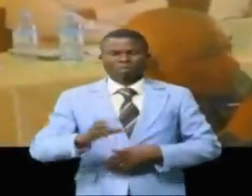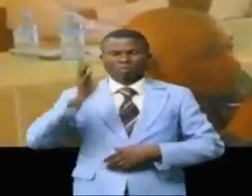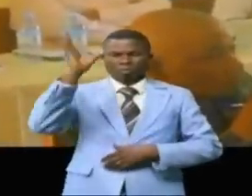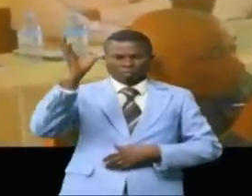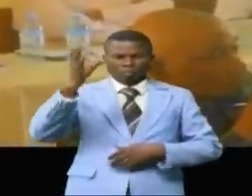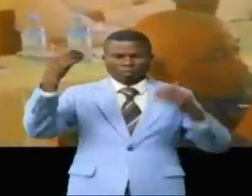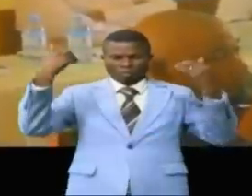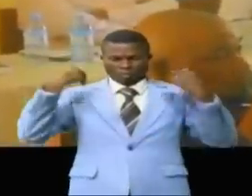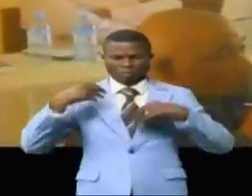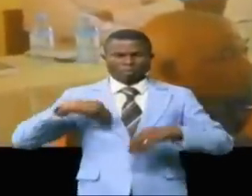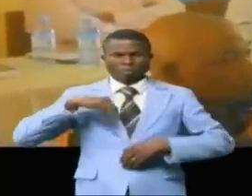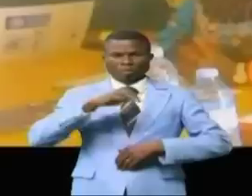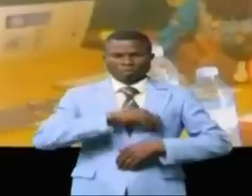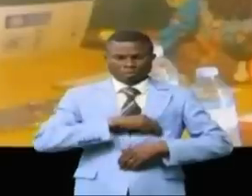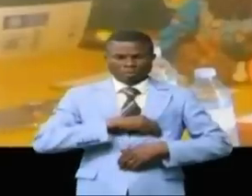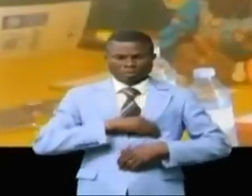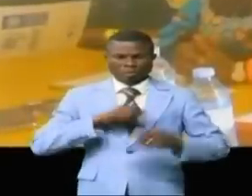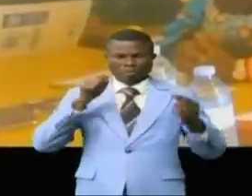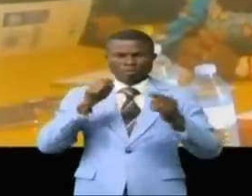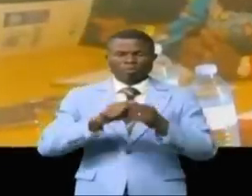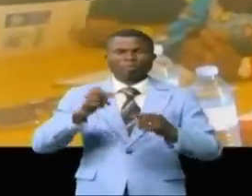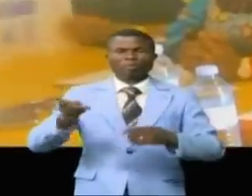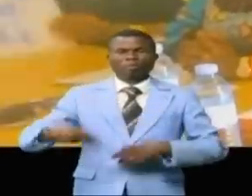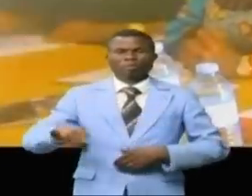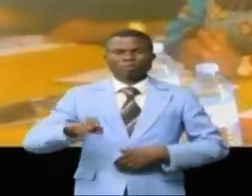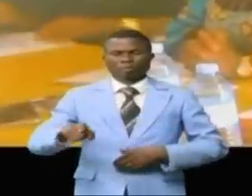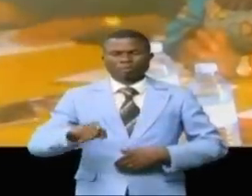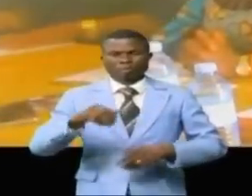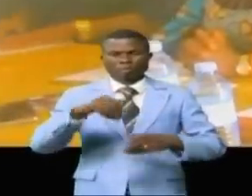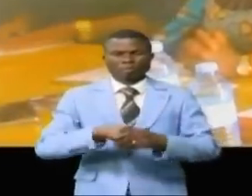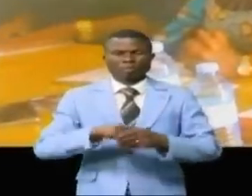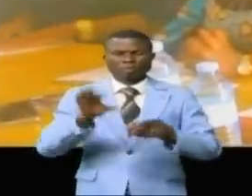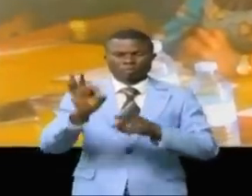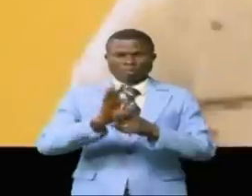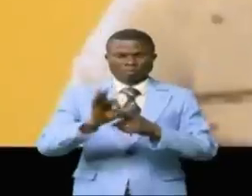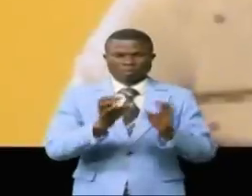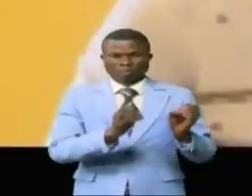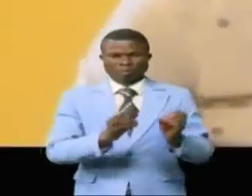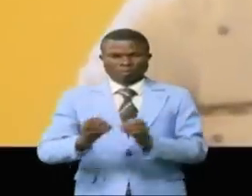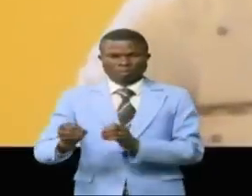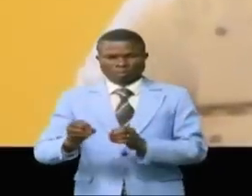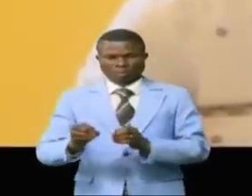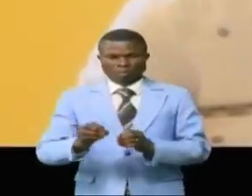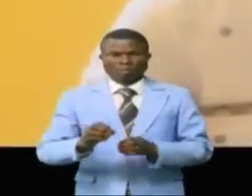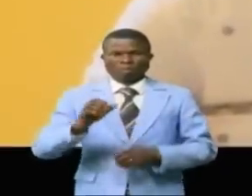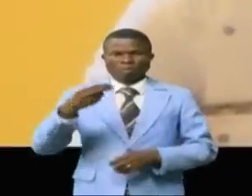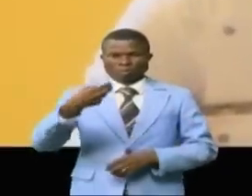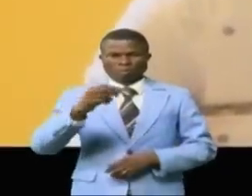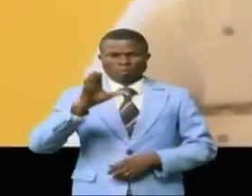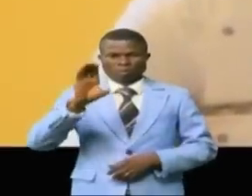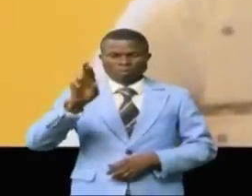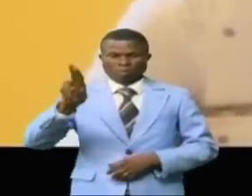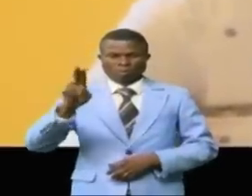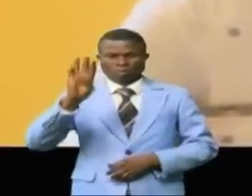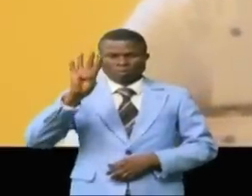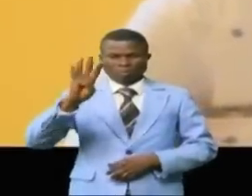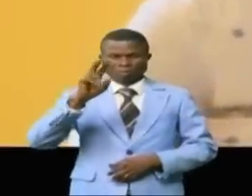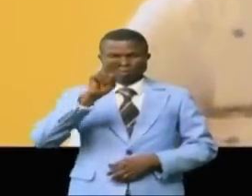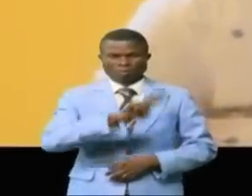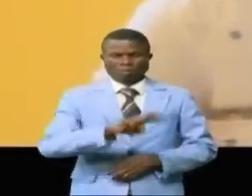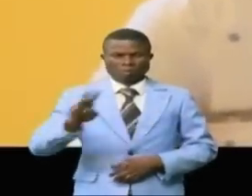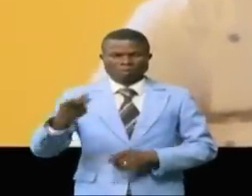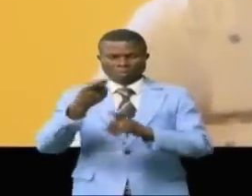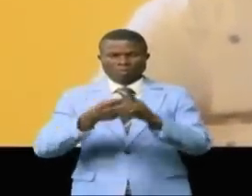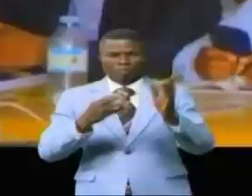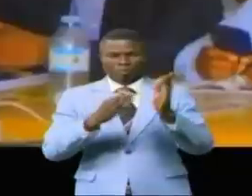coutumières et membres de l'exécutif provincial lors d'un atelier organisé par les HCR ce jeudi 28